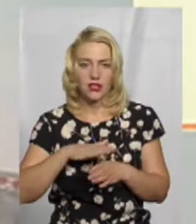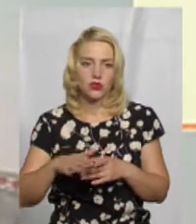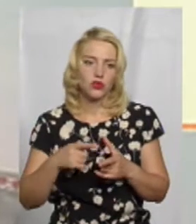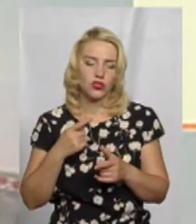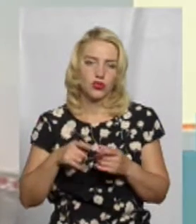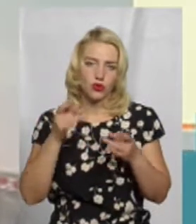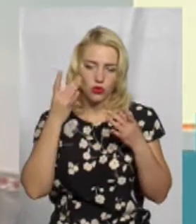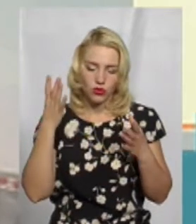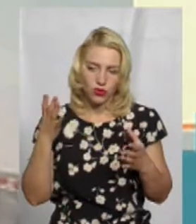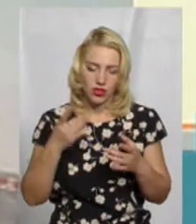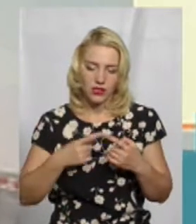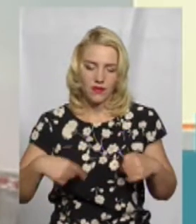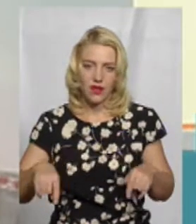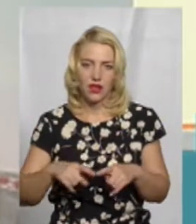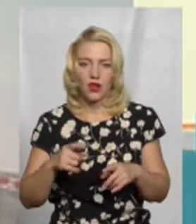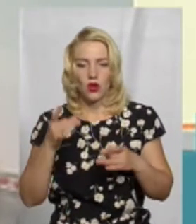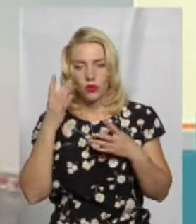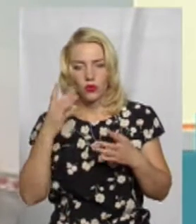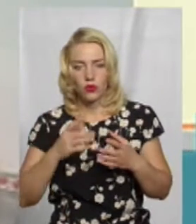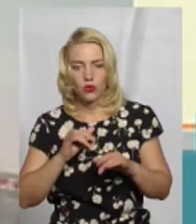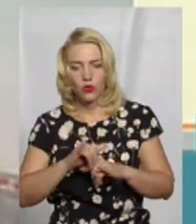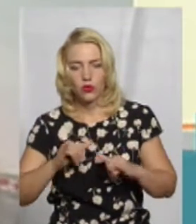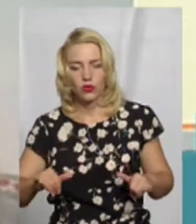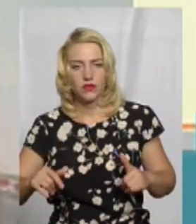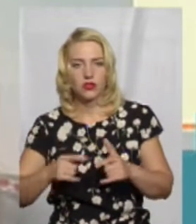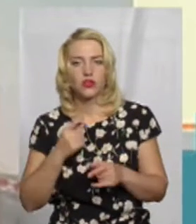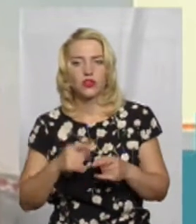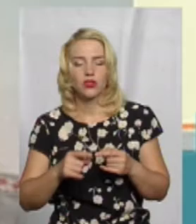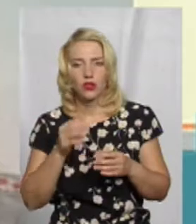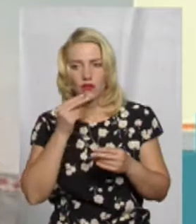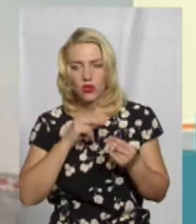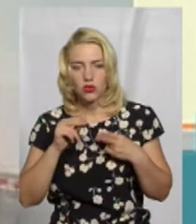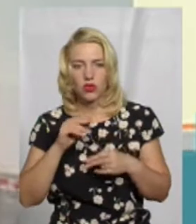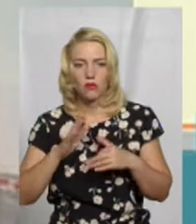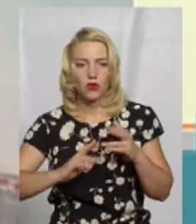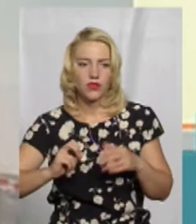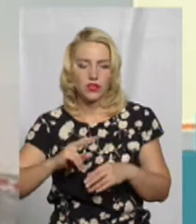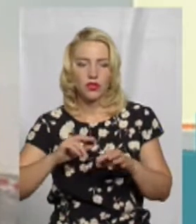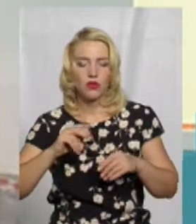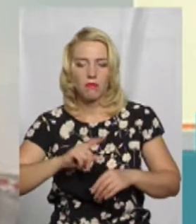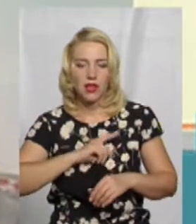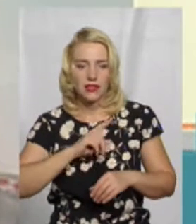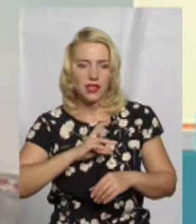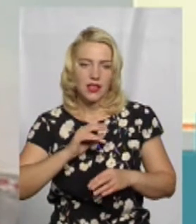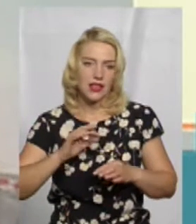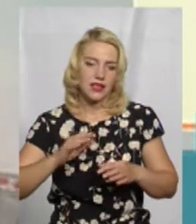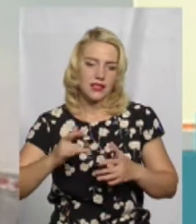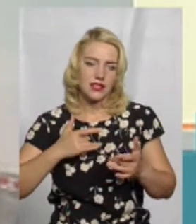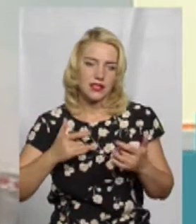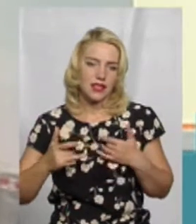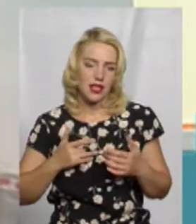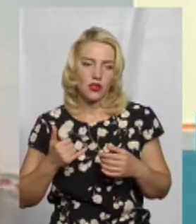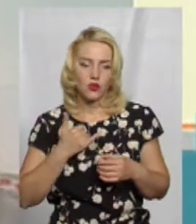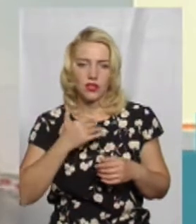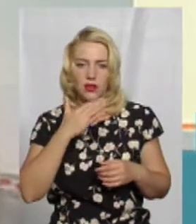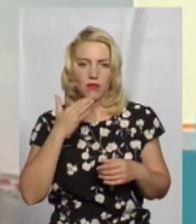то культурна сфера, культурного розвитку, чи то вдосконалення професійної майстерності на сцені. У нас